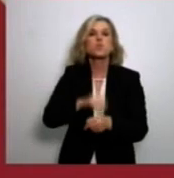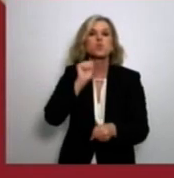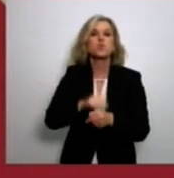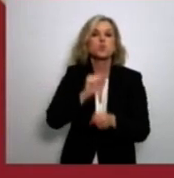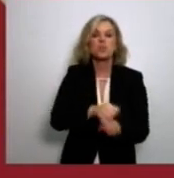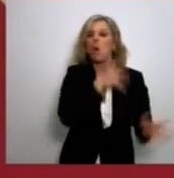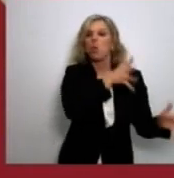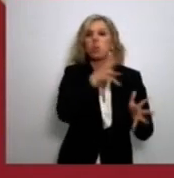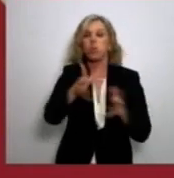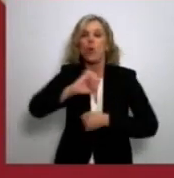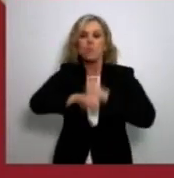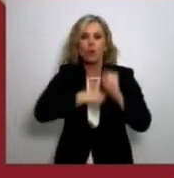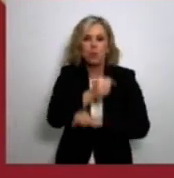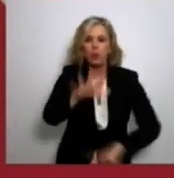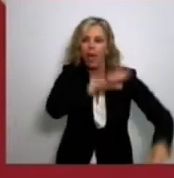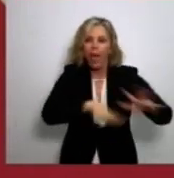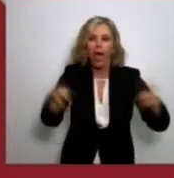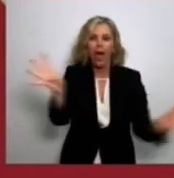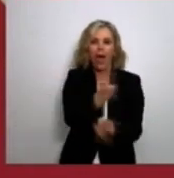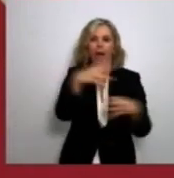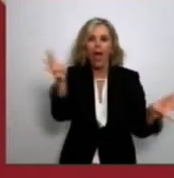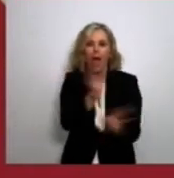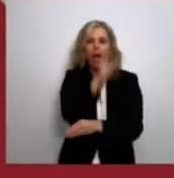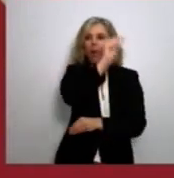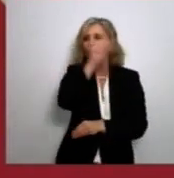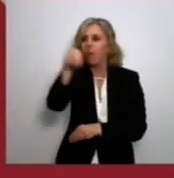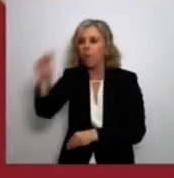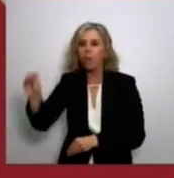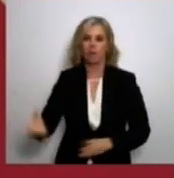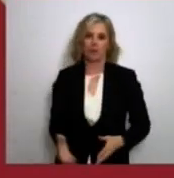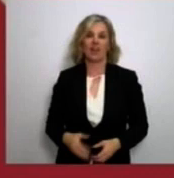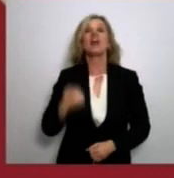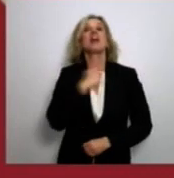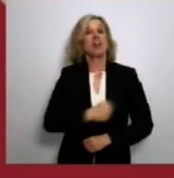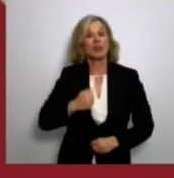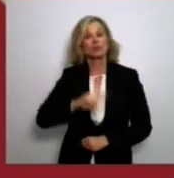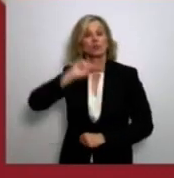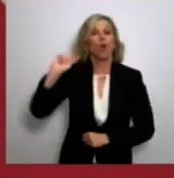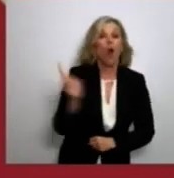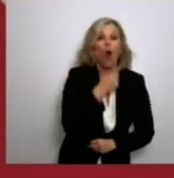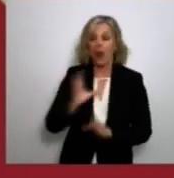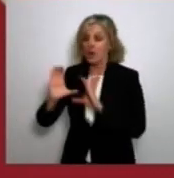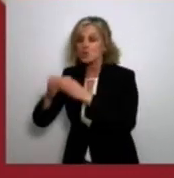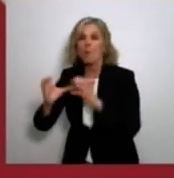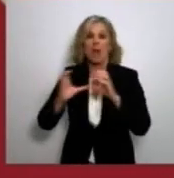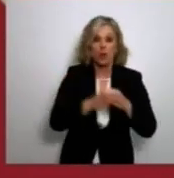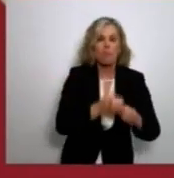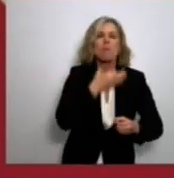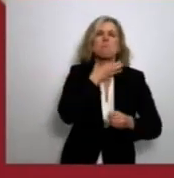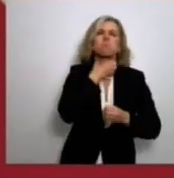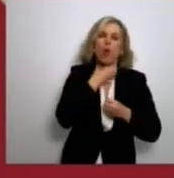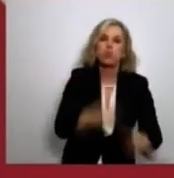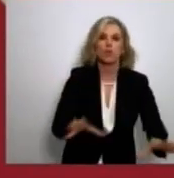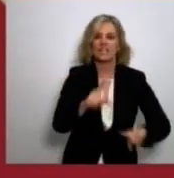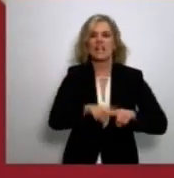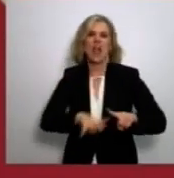είναι ηλίθιοι. Όπως καταλαβαίνετε, όλα τα κόμματα έχουν προδώσει την Ελλάδα. Και η Ελλάδα είναι οι Έλληνες. Δεν είναι